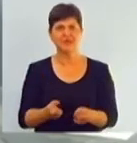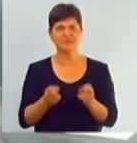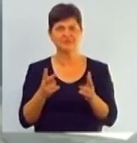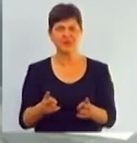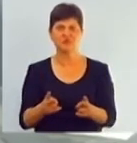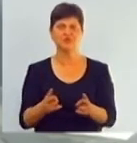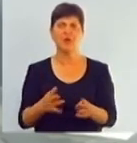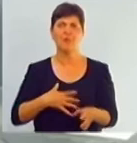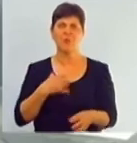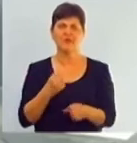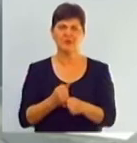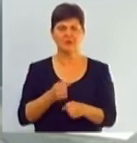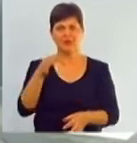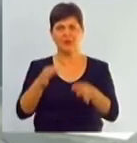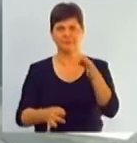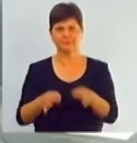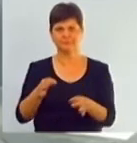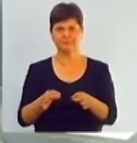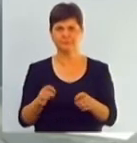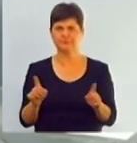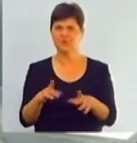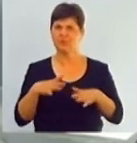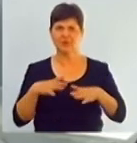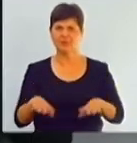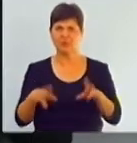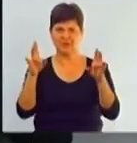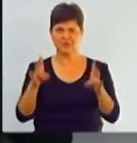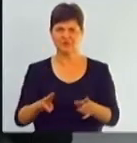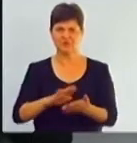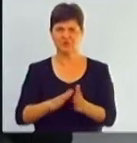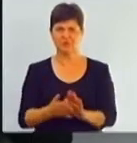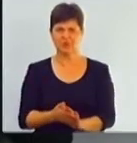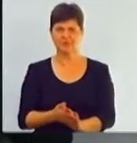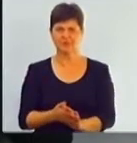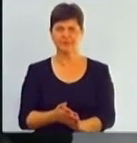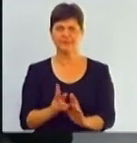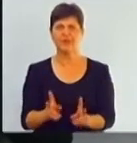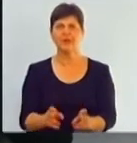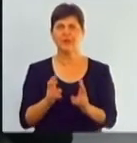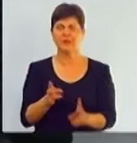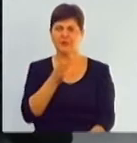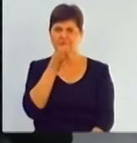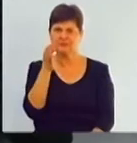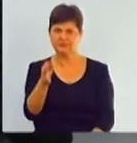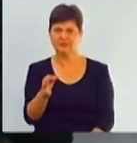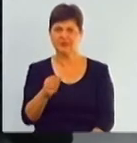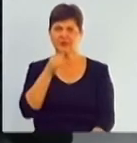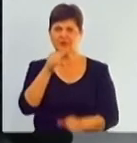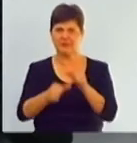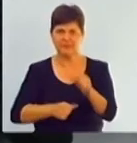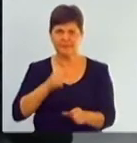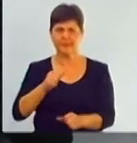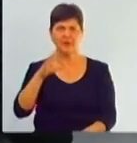екосистемах, щоб дійсно не сталася надзвичайна ситуація? Ну, як говорить статистика, з року в рік, незважаючи на